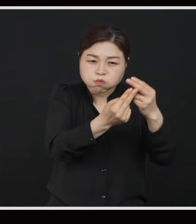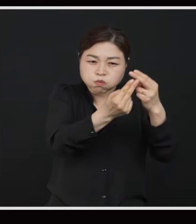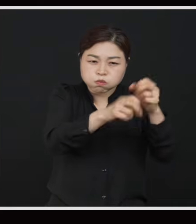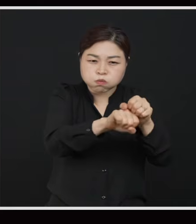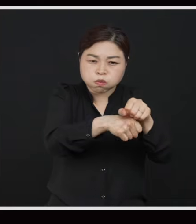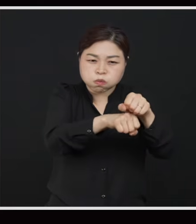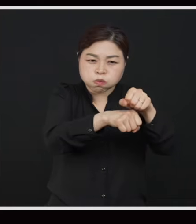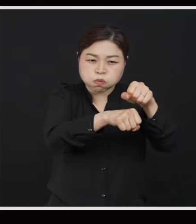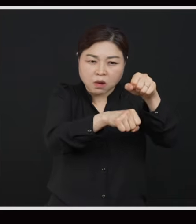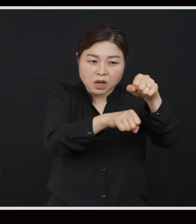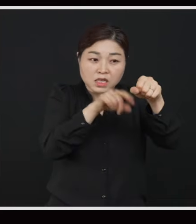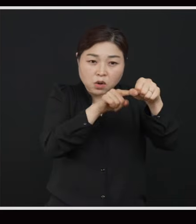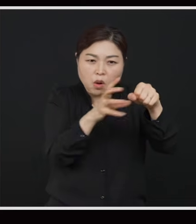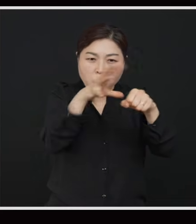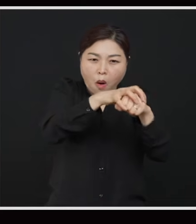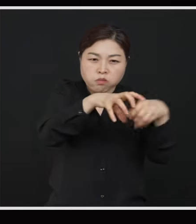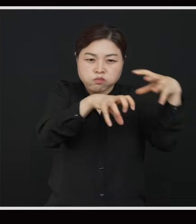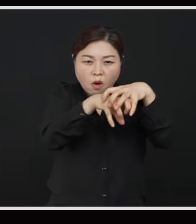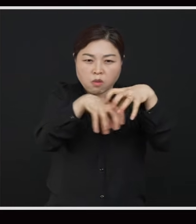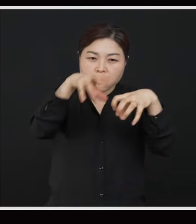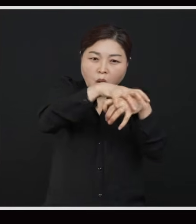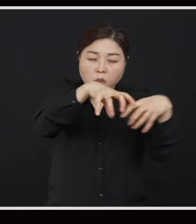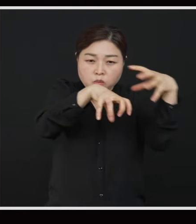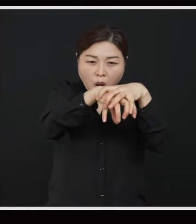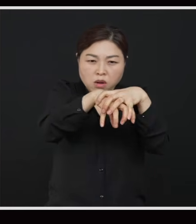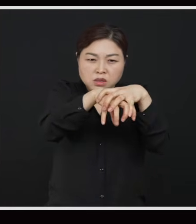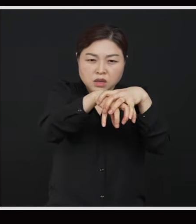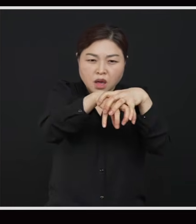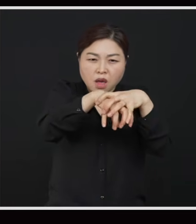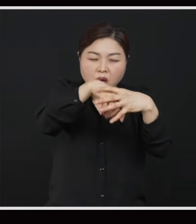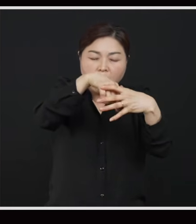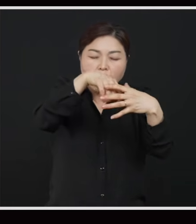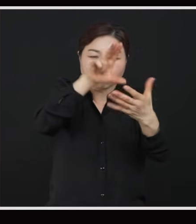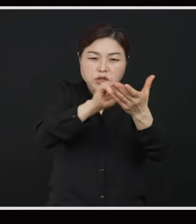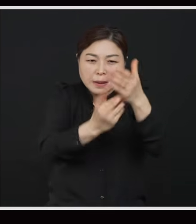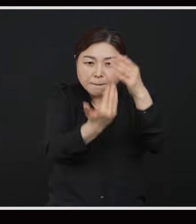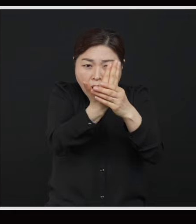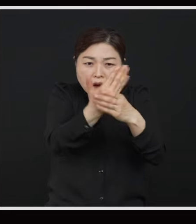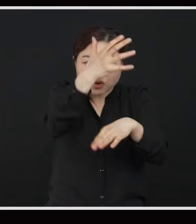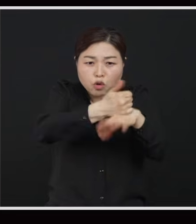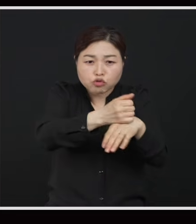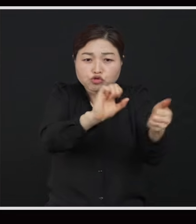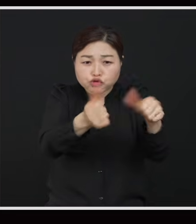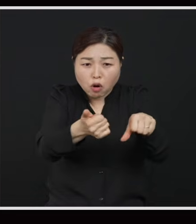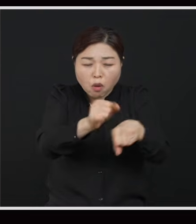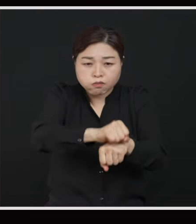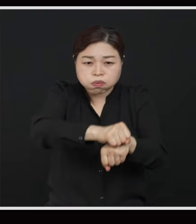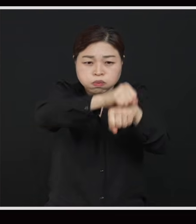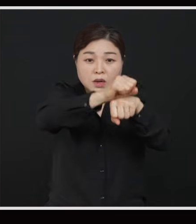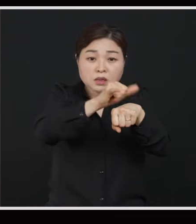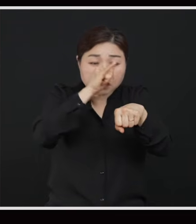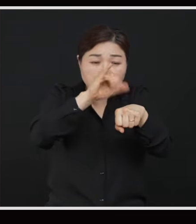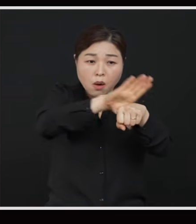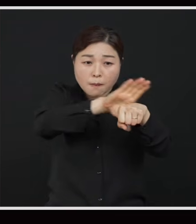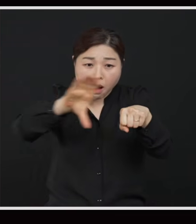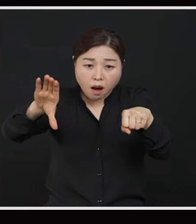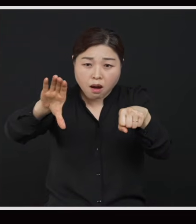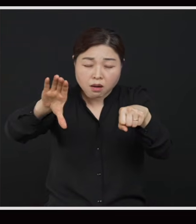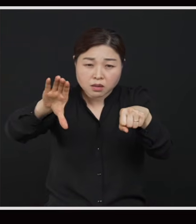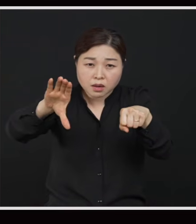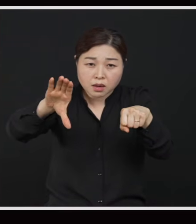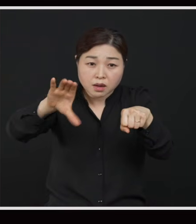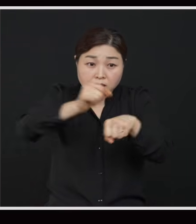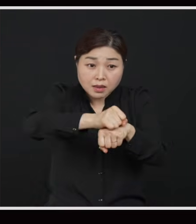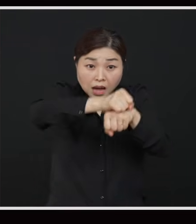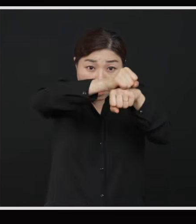혈관벽에 쌓이면서 이걸 먹은 세포들이 탈이 납니다. 그러면서 죽어요. 그러면서 혈관벽에 계속 쌓입니다. 그래서 혈관이